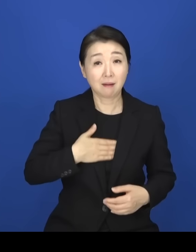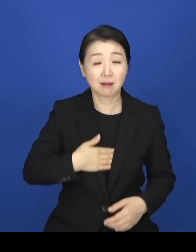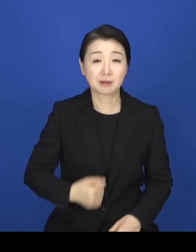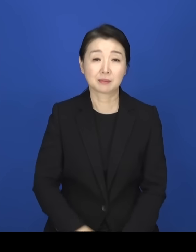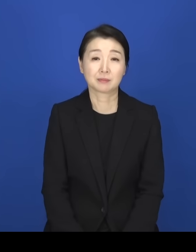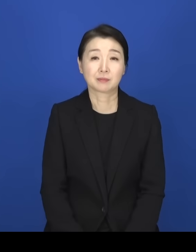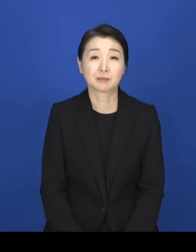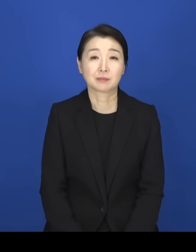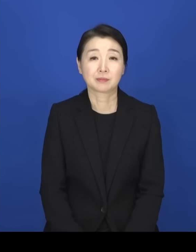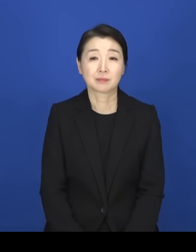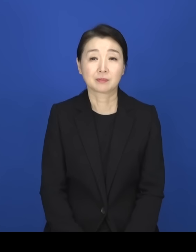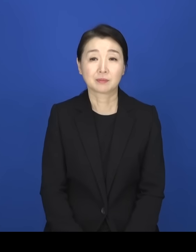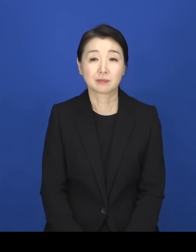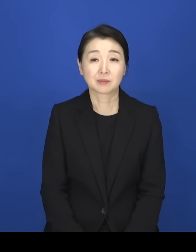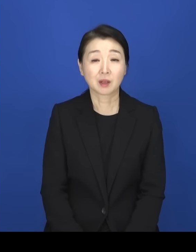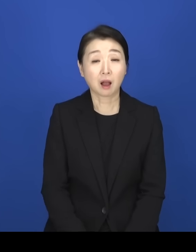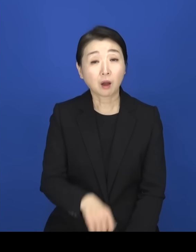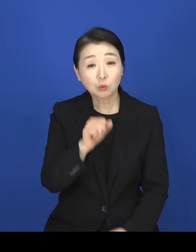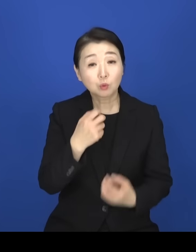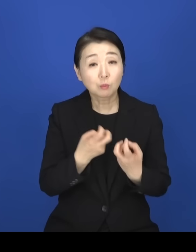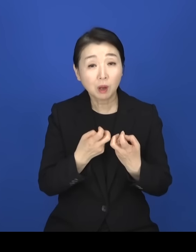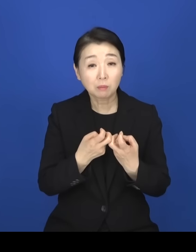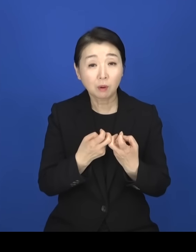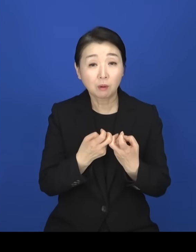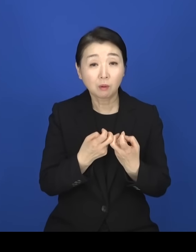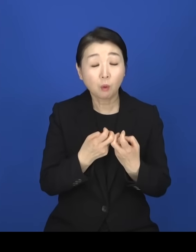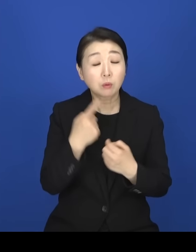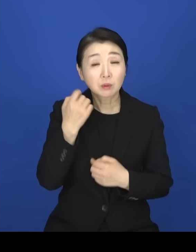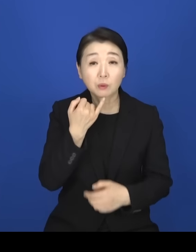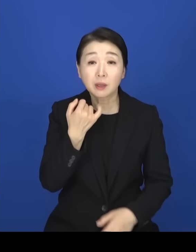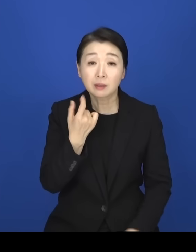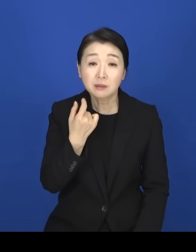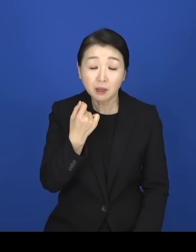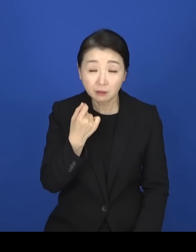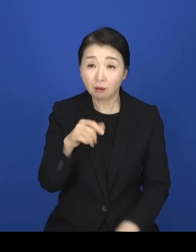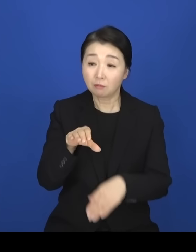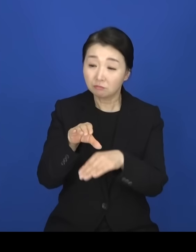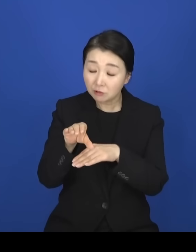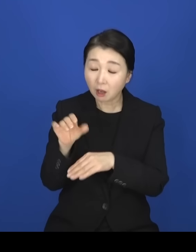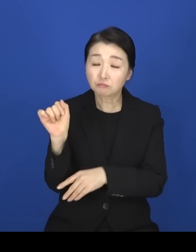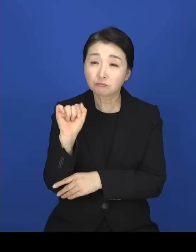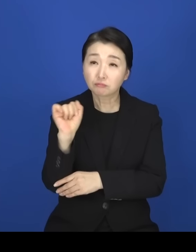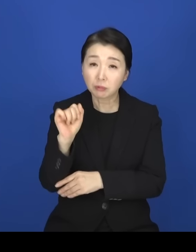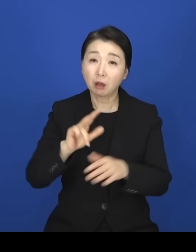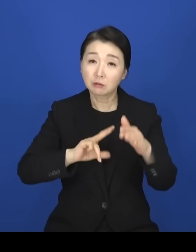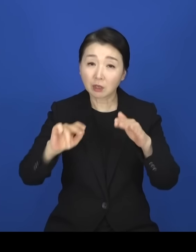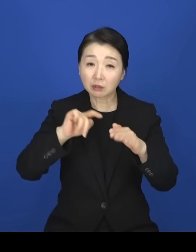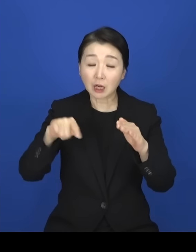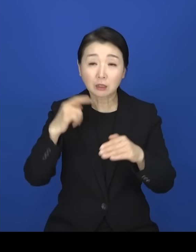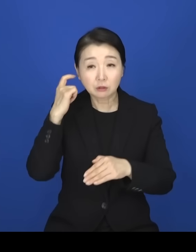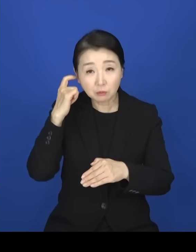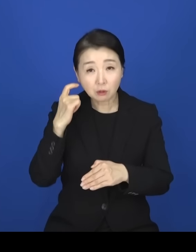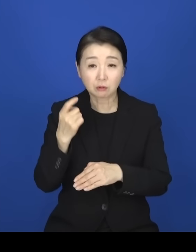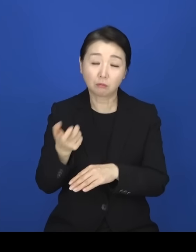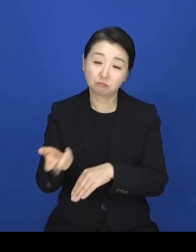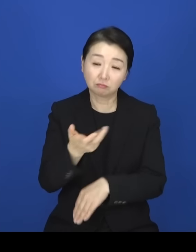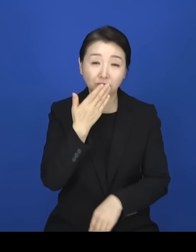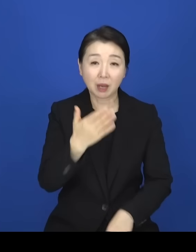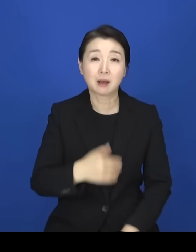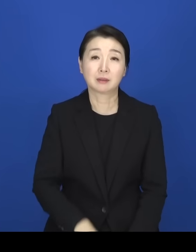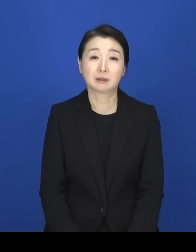예. 네. 아, 그것도 좋은 방법이에요. 그럼 길거리 그거 가면서 봐야겠다. 들어도 되겠다. 그렇죠. 차 타고 다니면서도 뭐 그러니까. 대중교통을 타면서도 들으면서